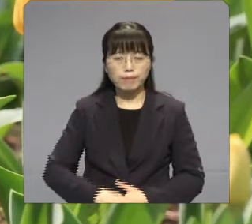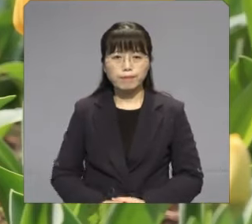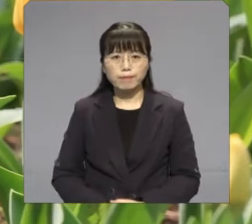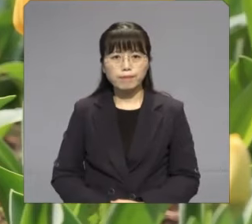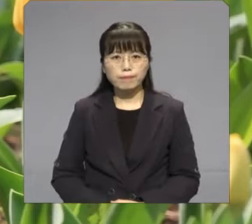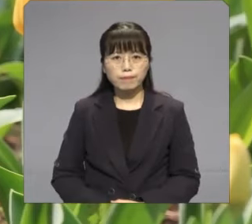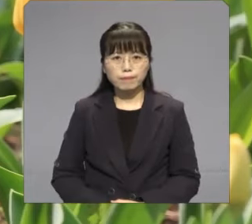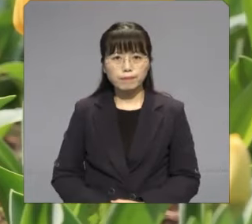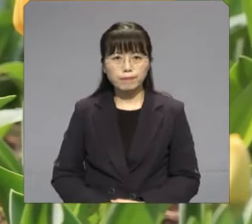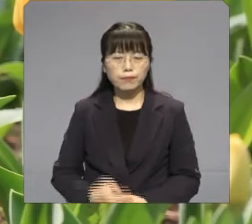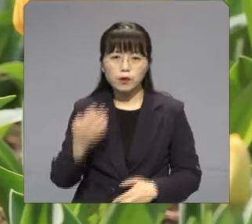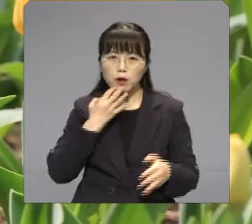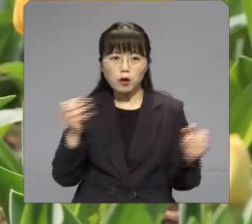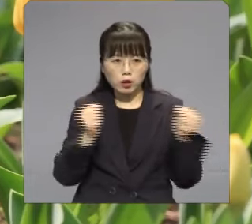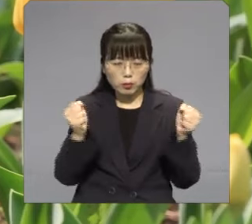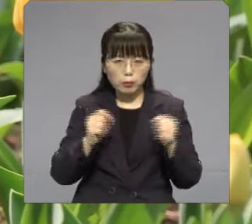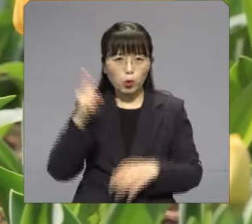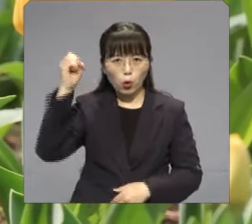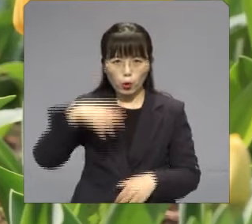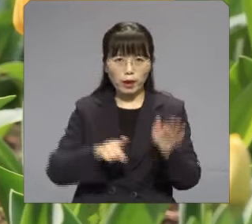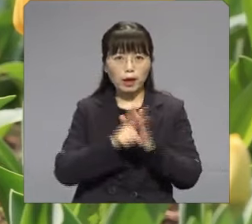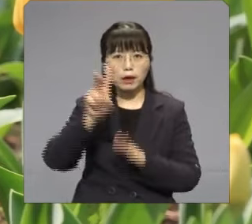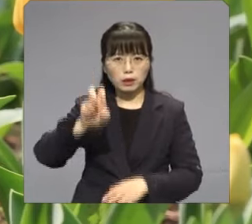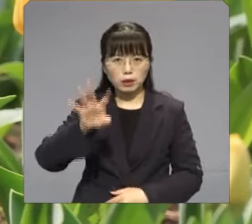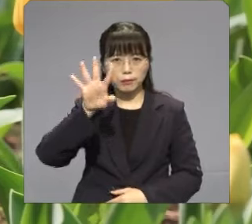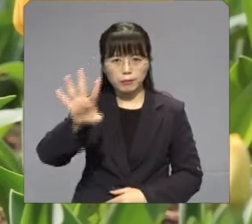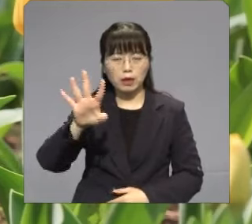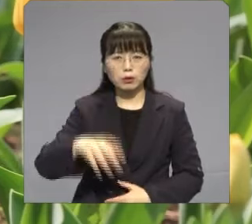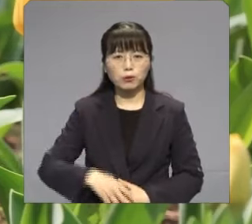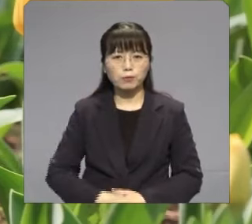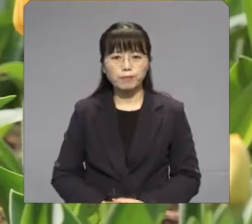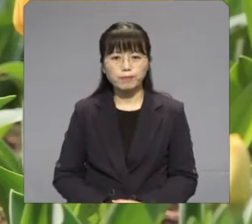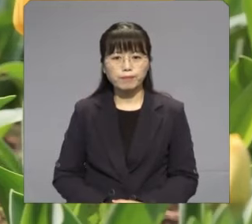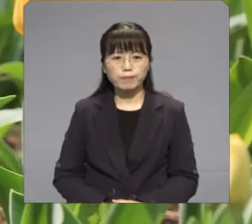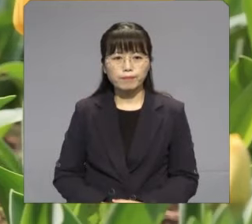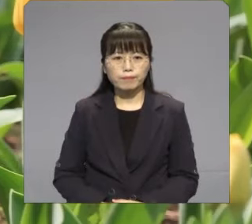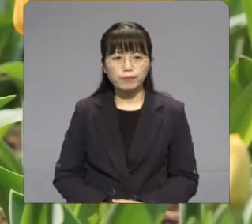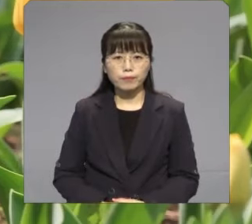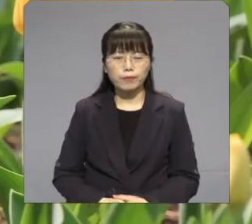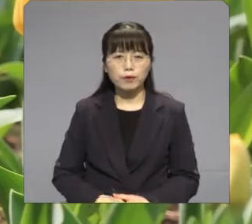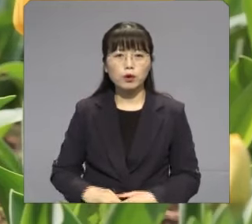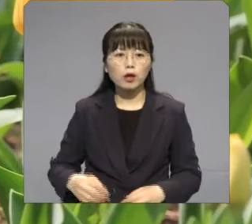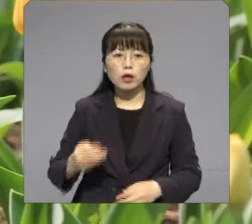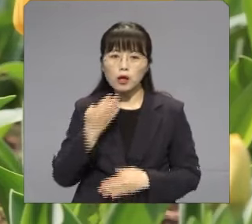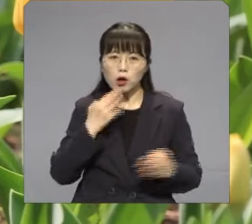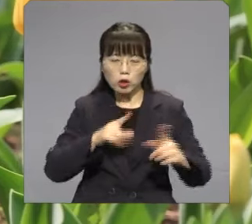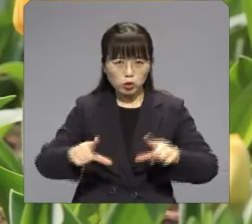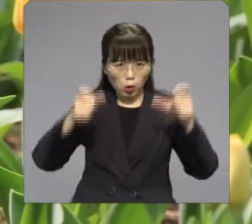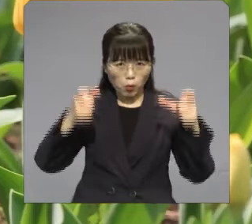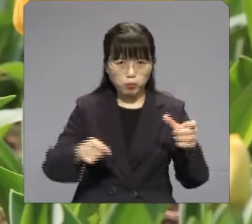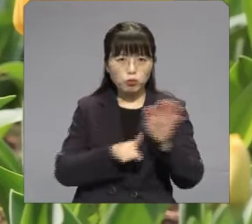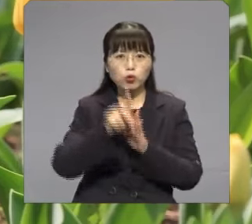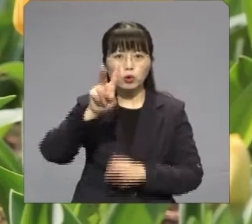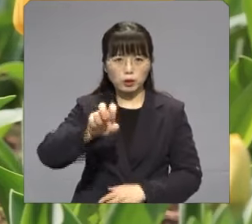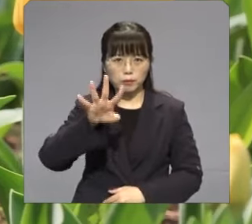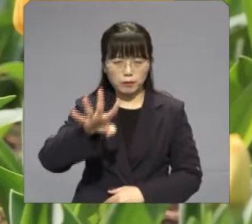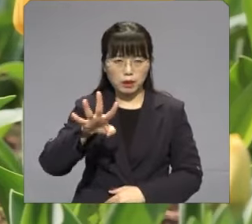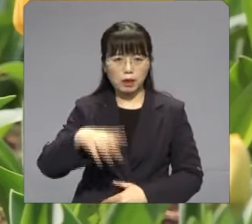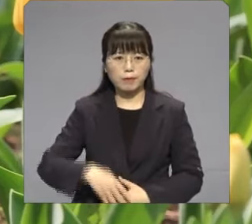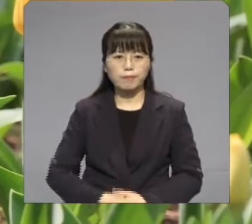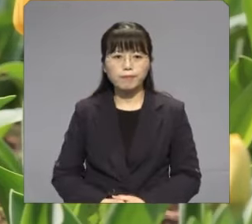그치겠고요 경기 북부 고향은 24도까지 올라가겠습니다 경기 동부도 대체로 24도를